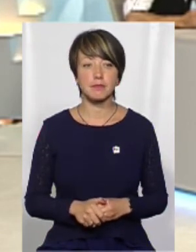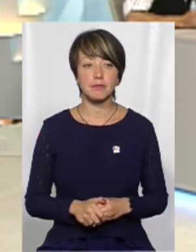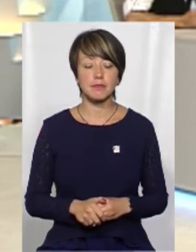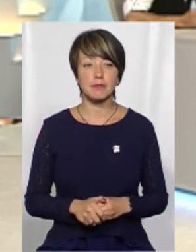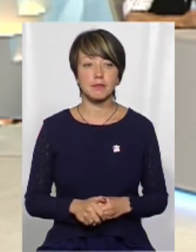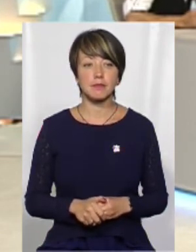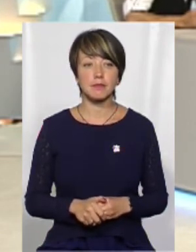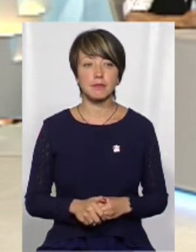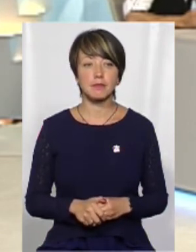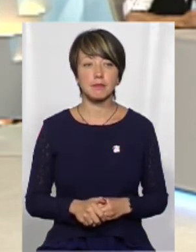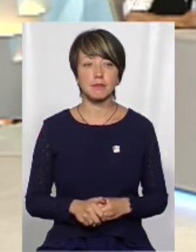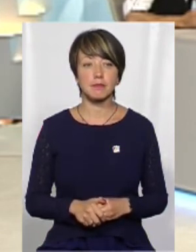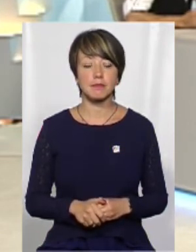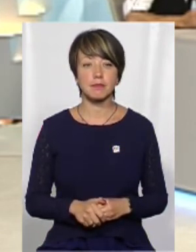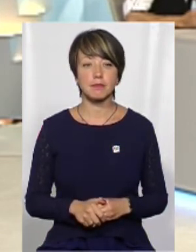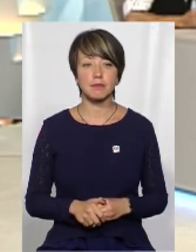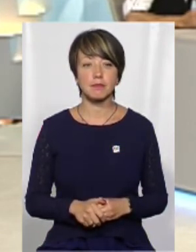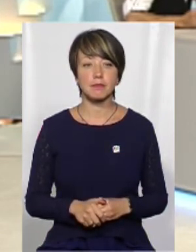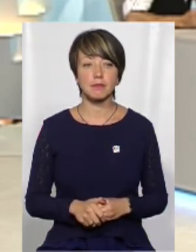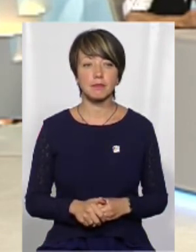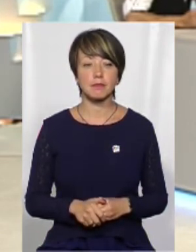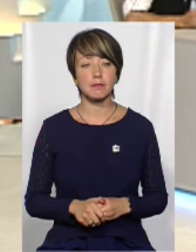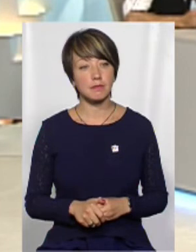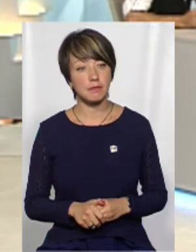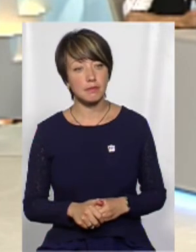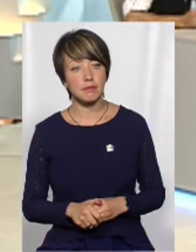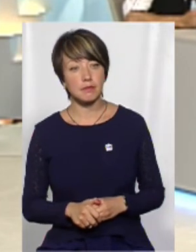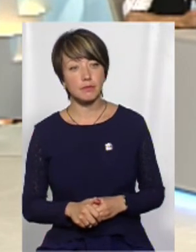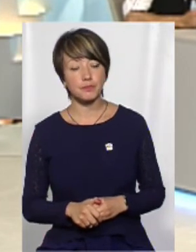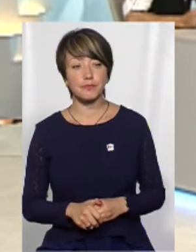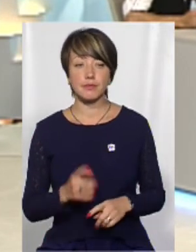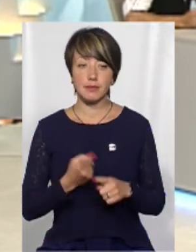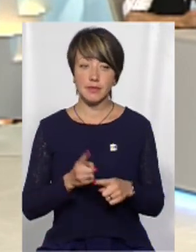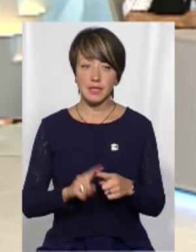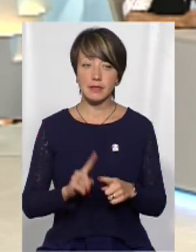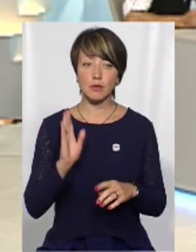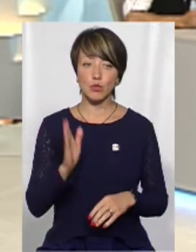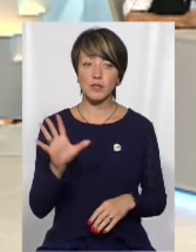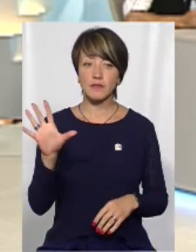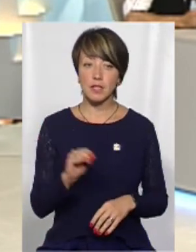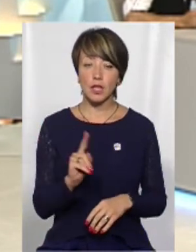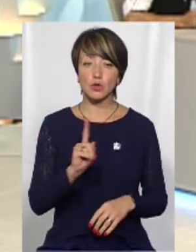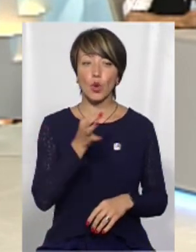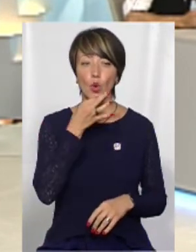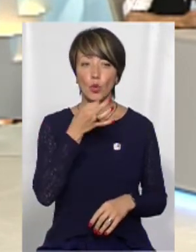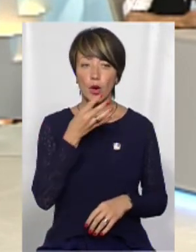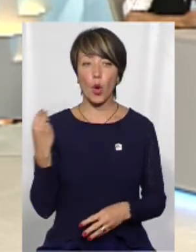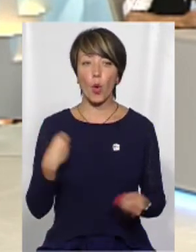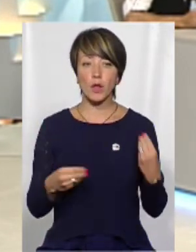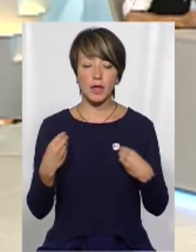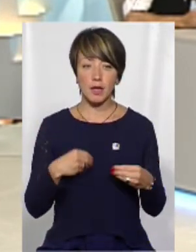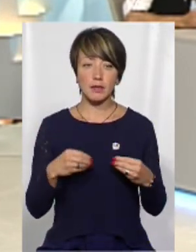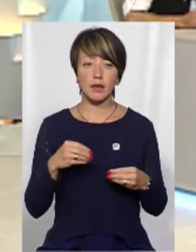confection. Donc c'est un peu tout ce qui habille la jeune fille, la jeune femme. Тобто це буде все те, що люблять одягати